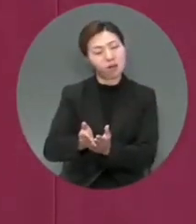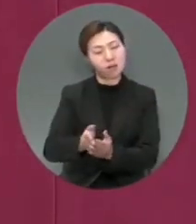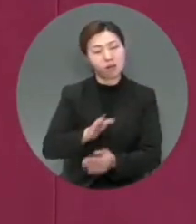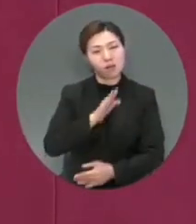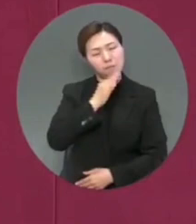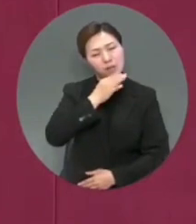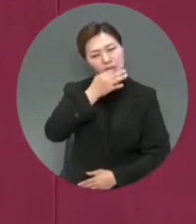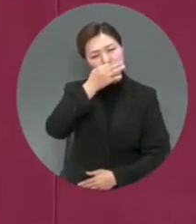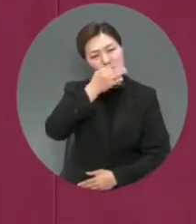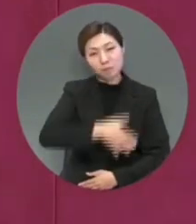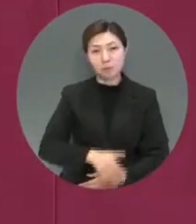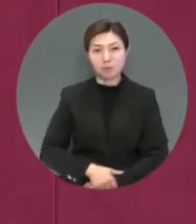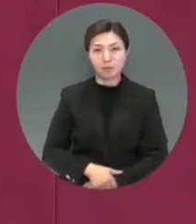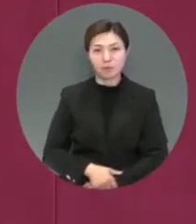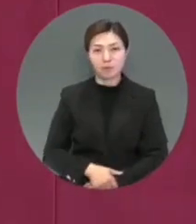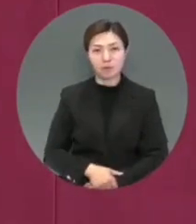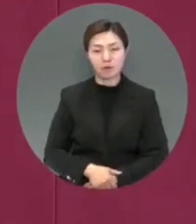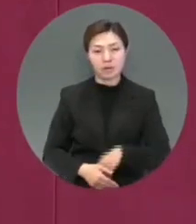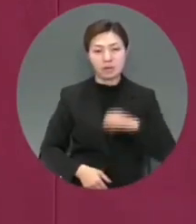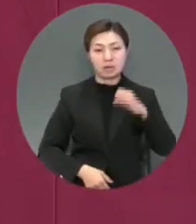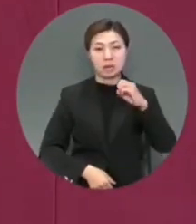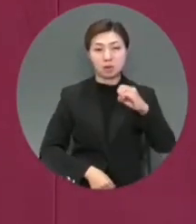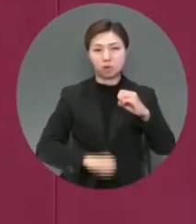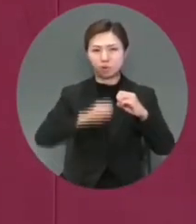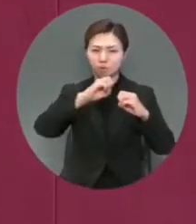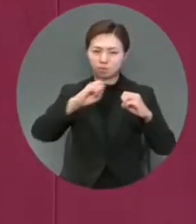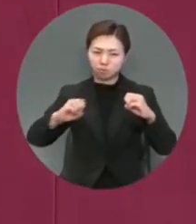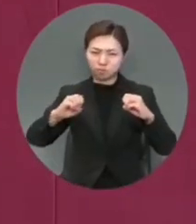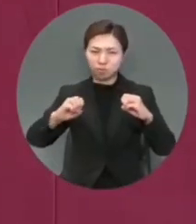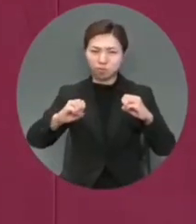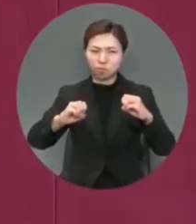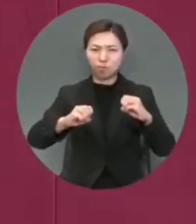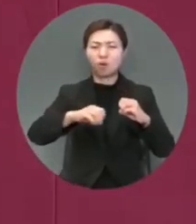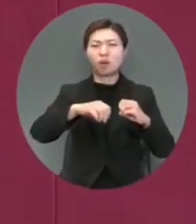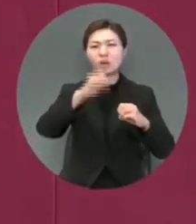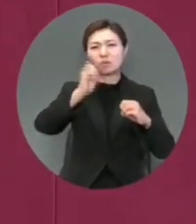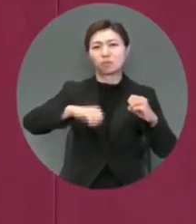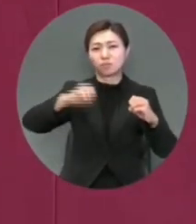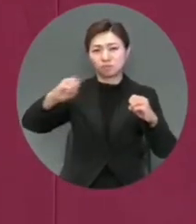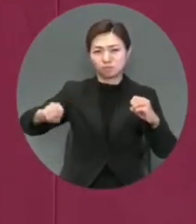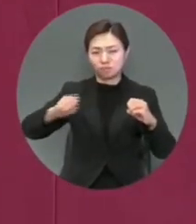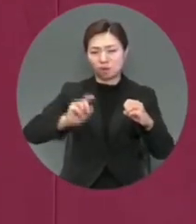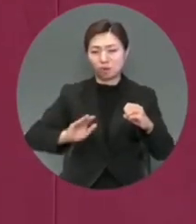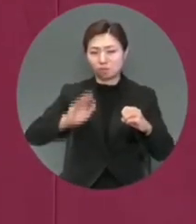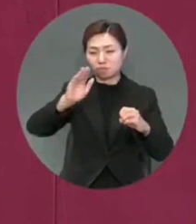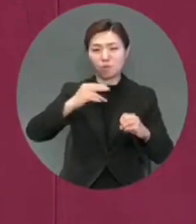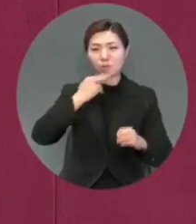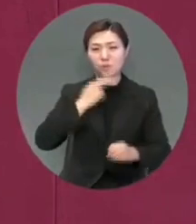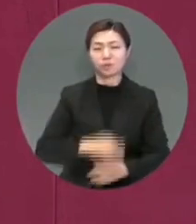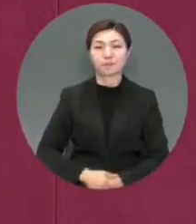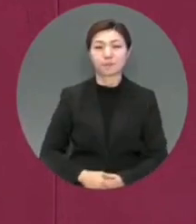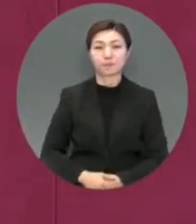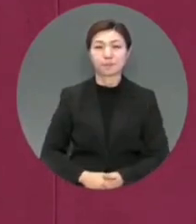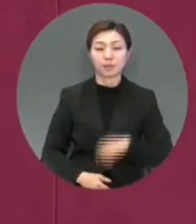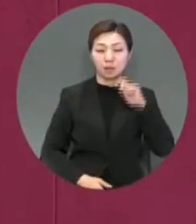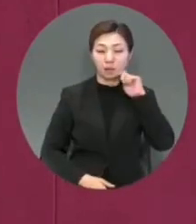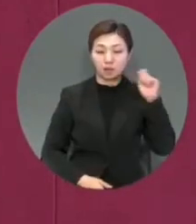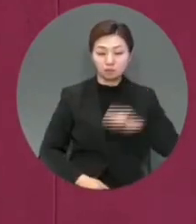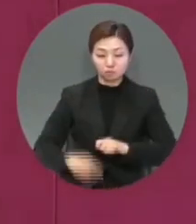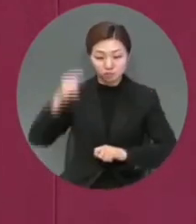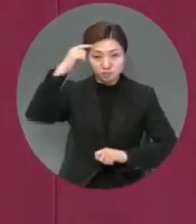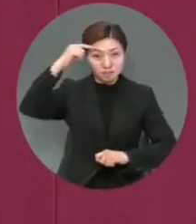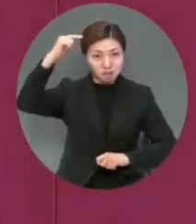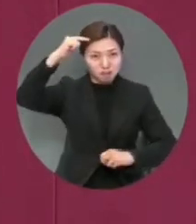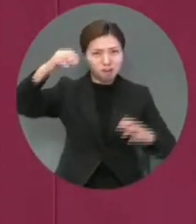0%대 증가율에 그칠 것으로 예상됩니다. 또한 우크라이나 러시아 전쟁에 더해